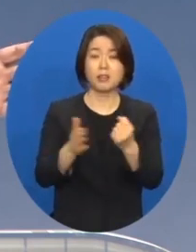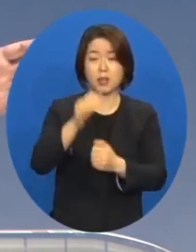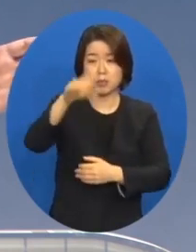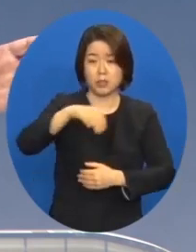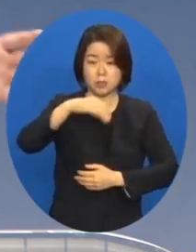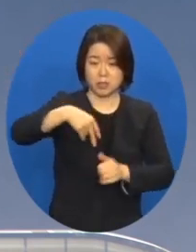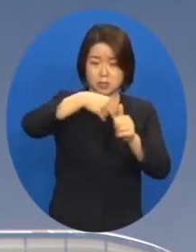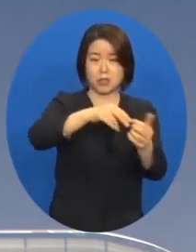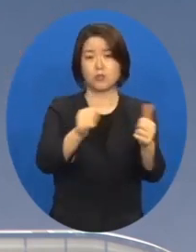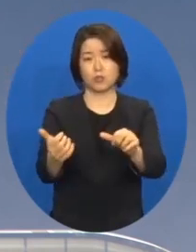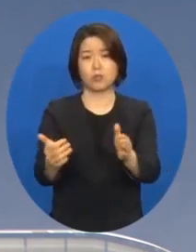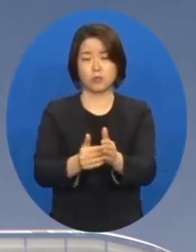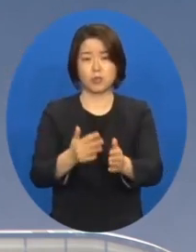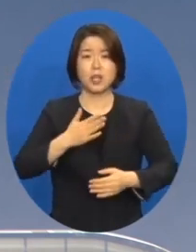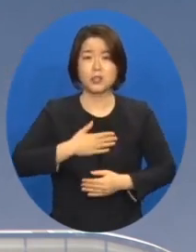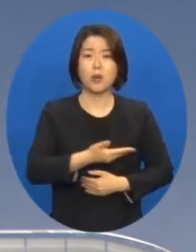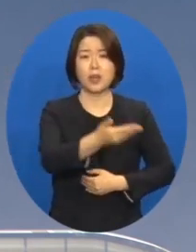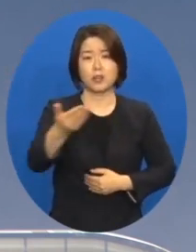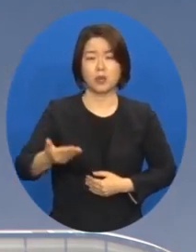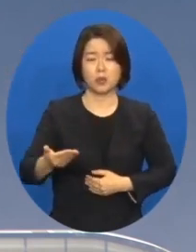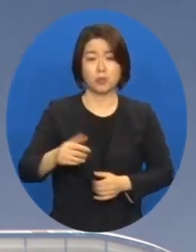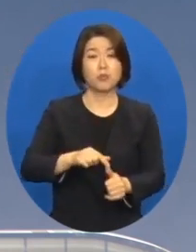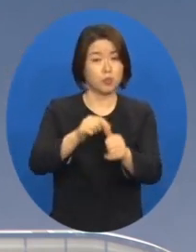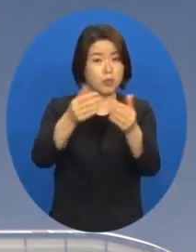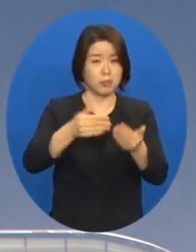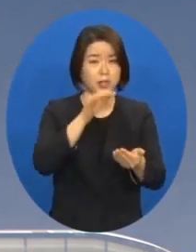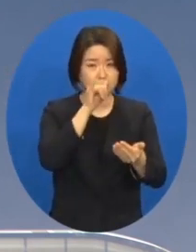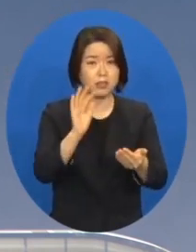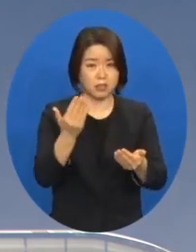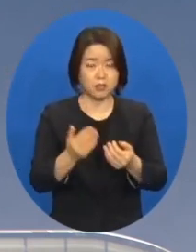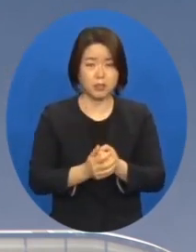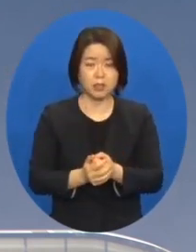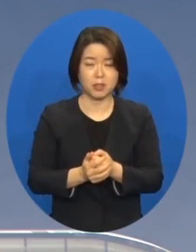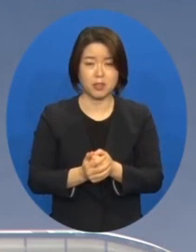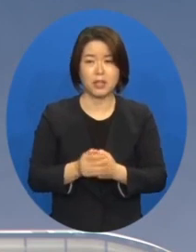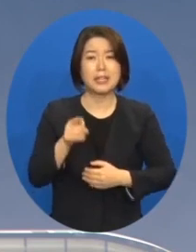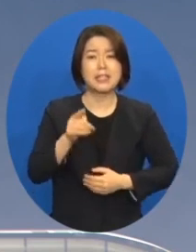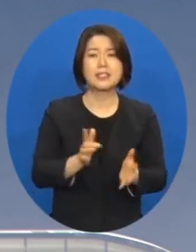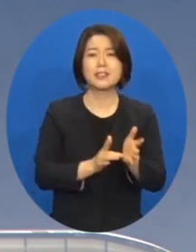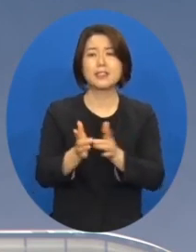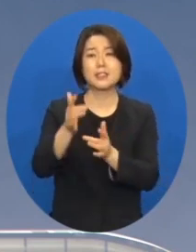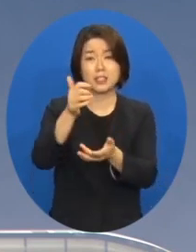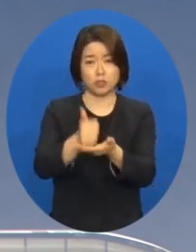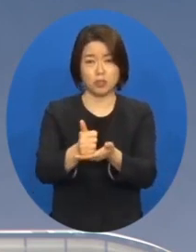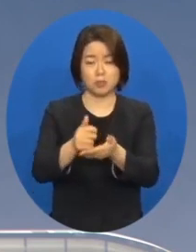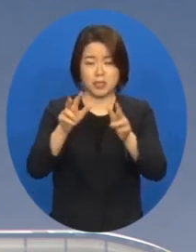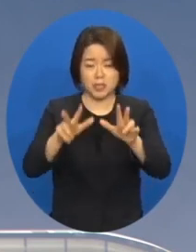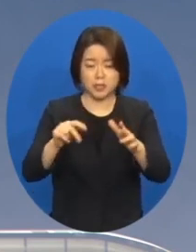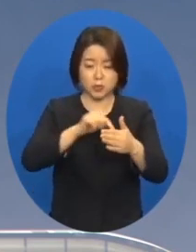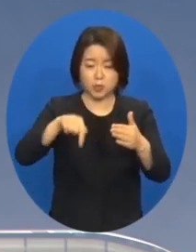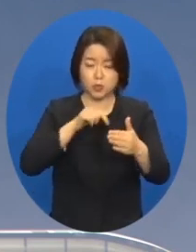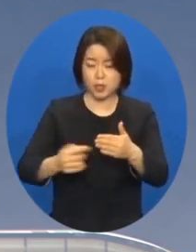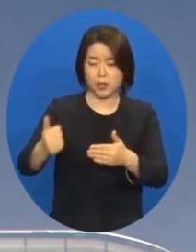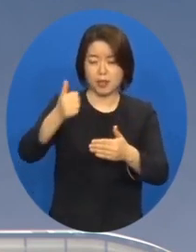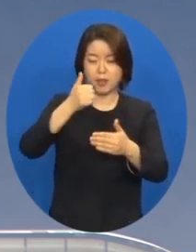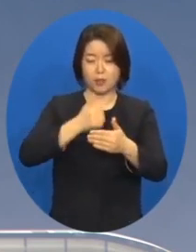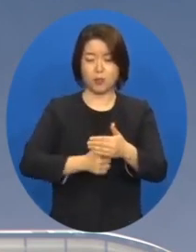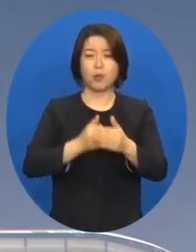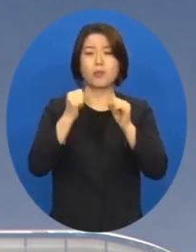죽으셔서 저와 여러분이 구원받은 거죠. 그 예수님이 지금 우리 안에